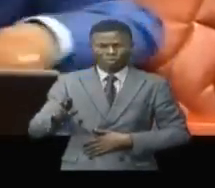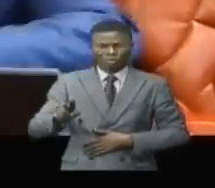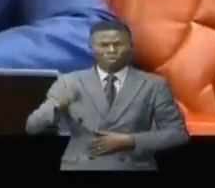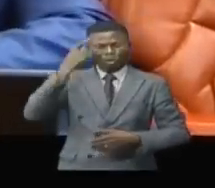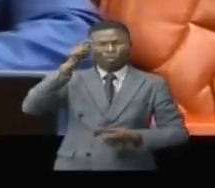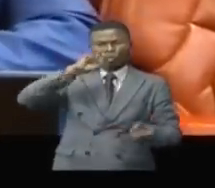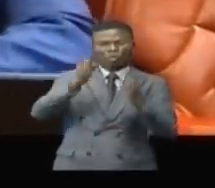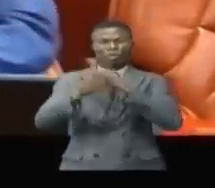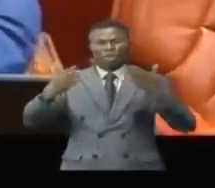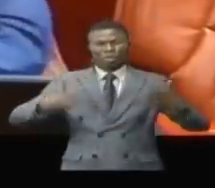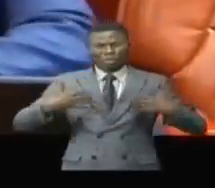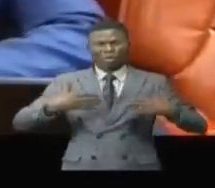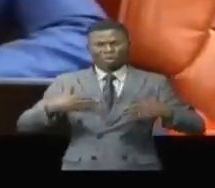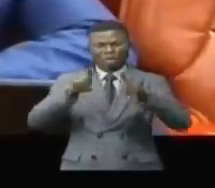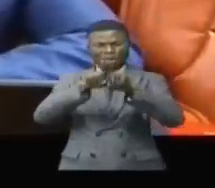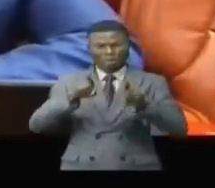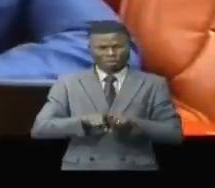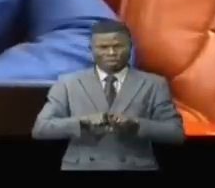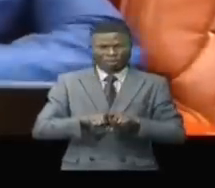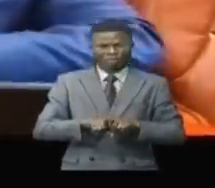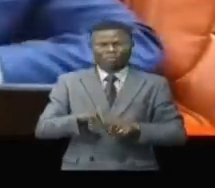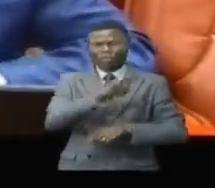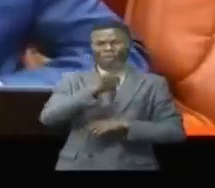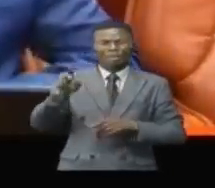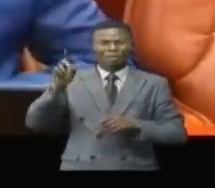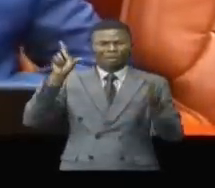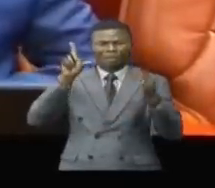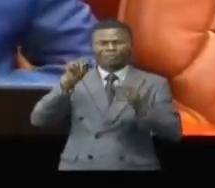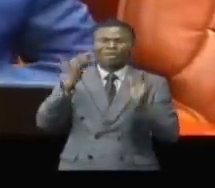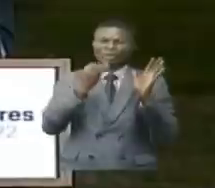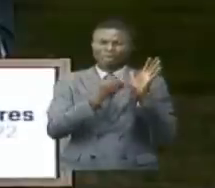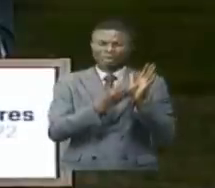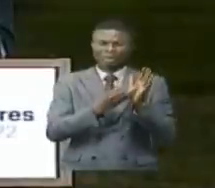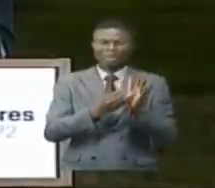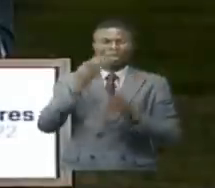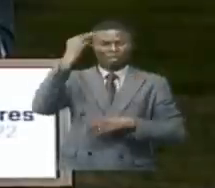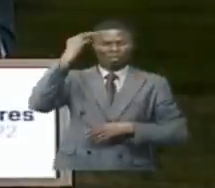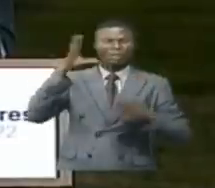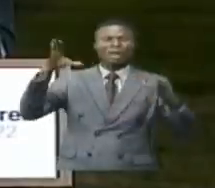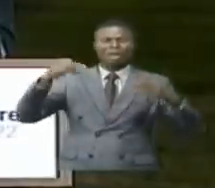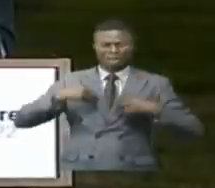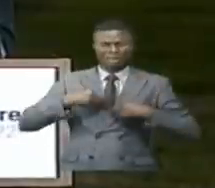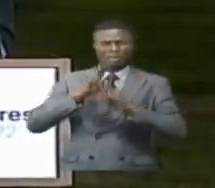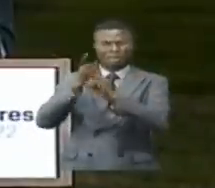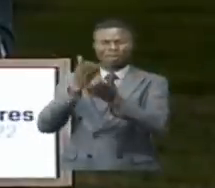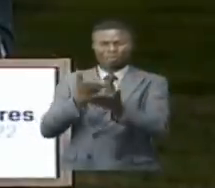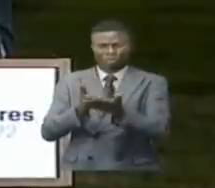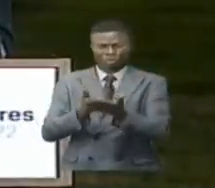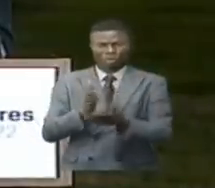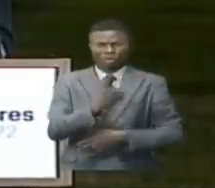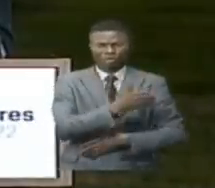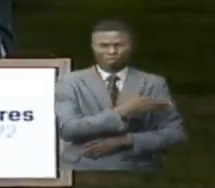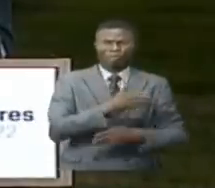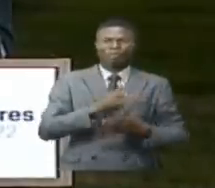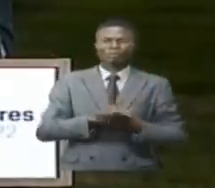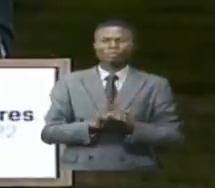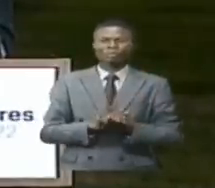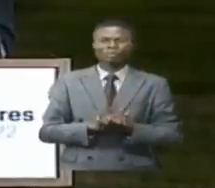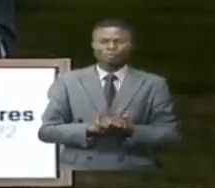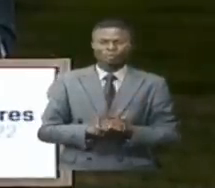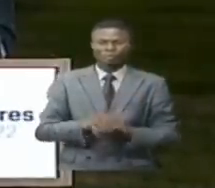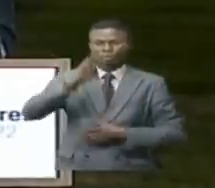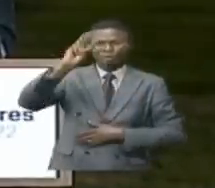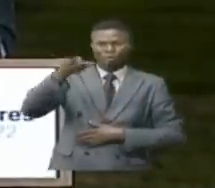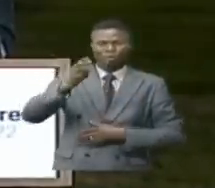changement climatique pré-COP 2027. Le Conseil a pris acte de ce rapport. Au